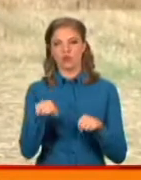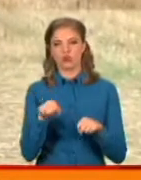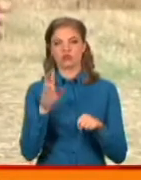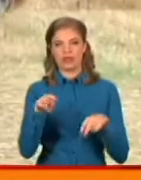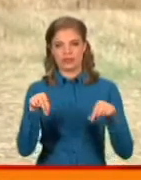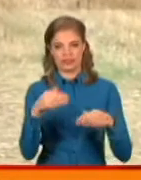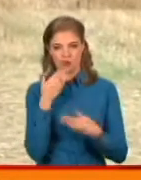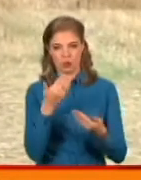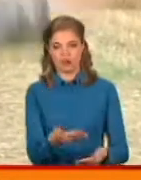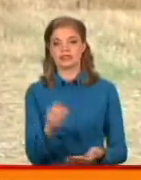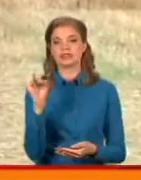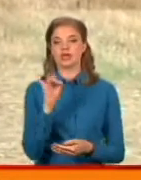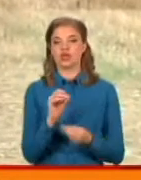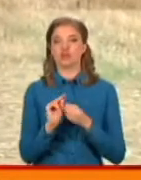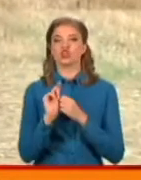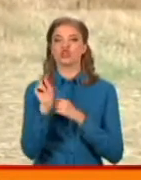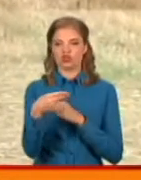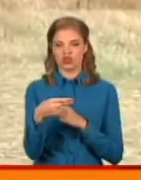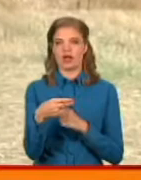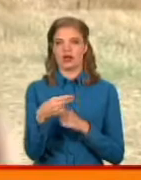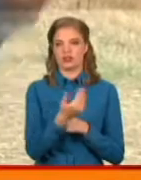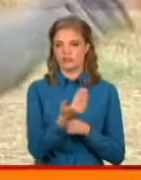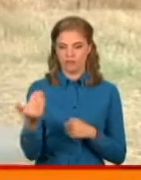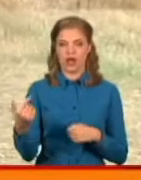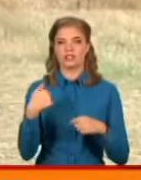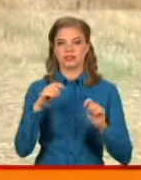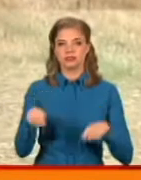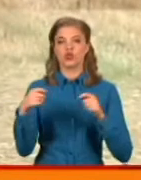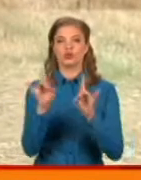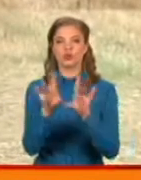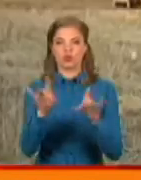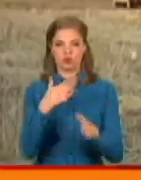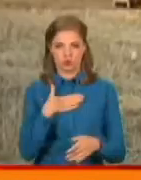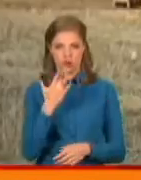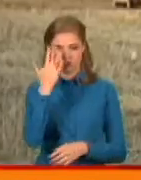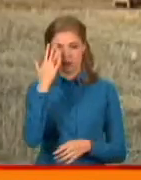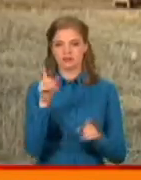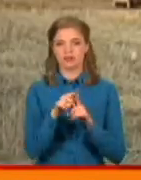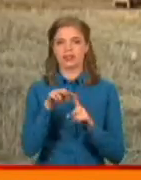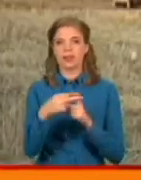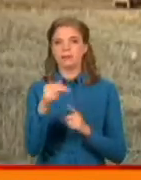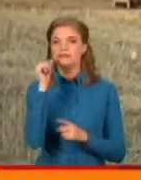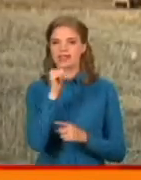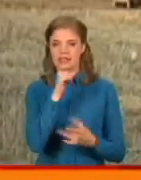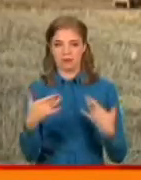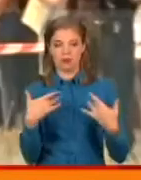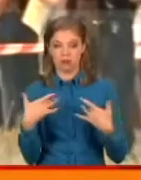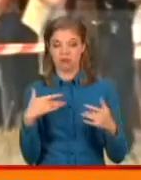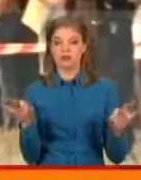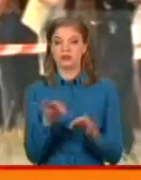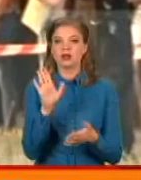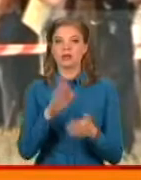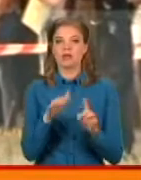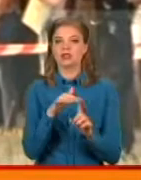земле, и через, в том числе через вас мы донесем нашу мысль. Попри напівтаємний статус концерту, відіграти його